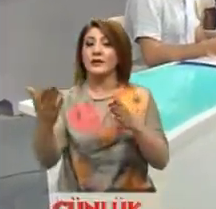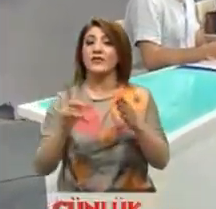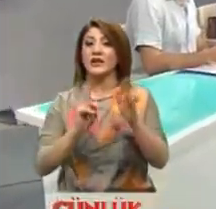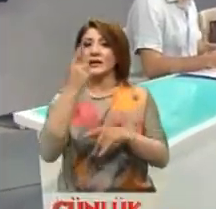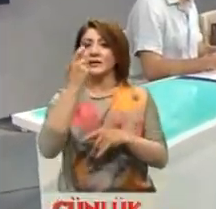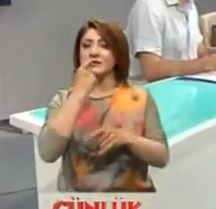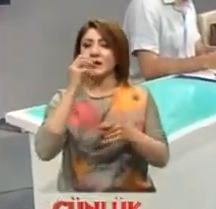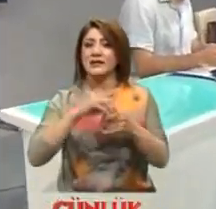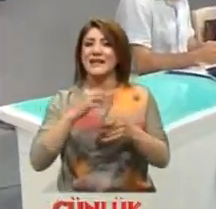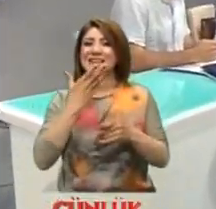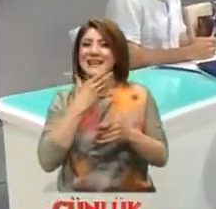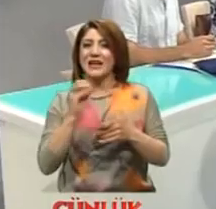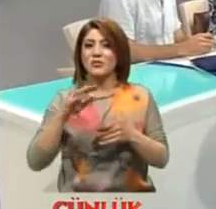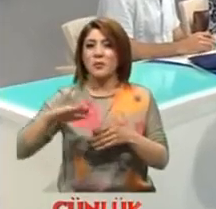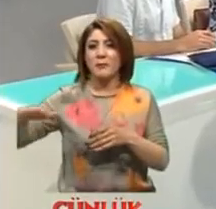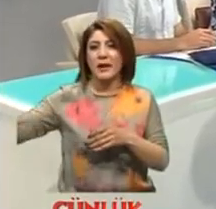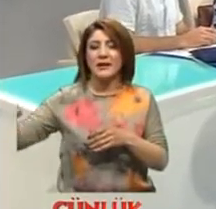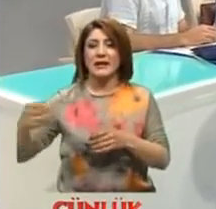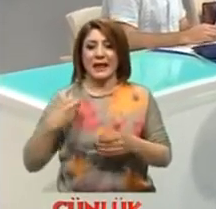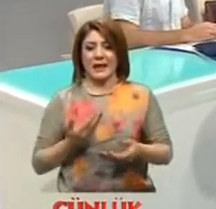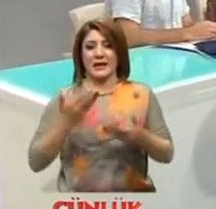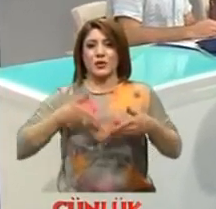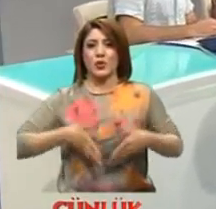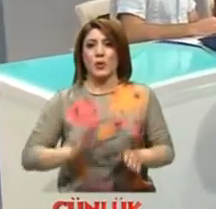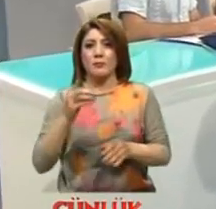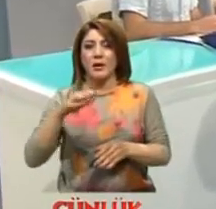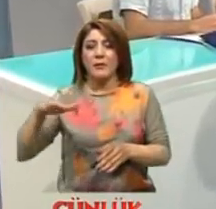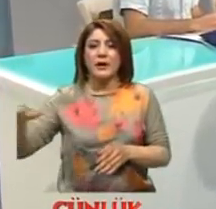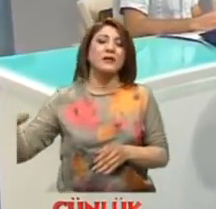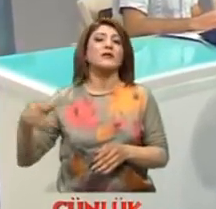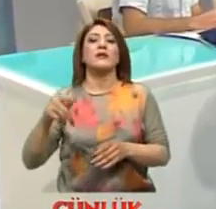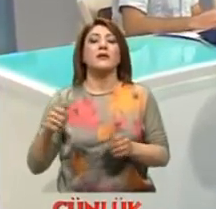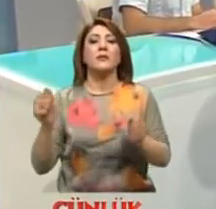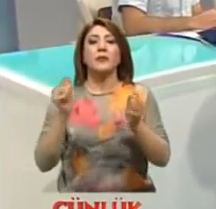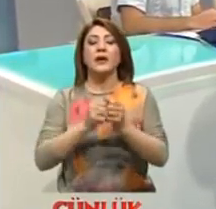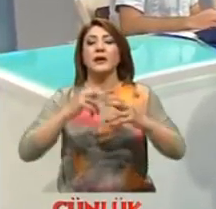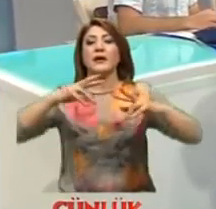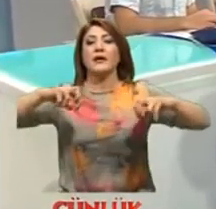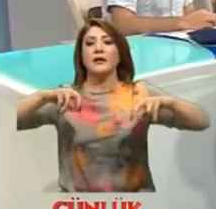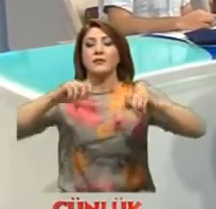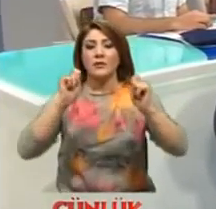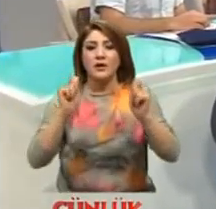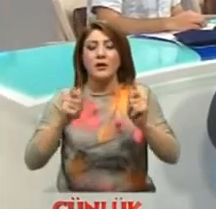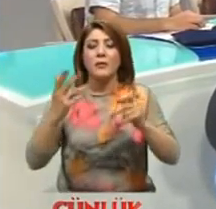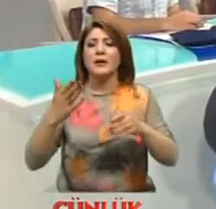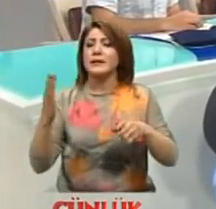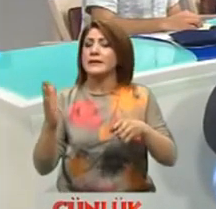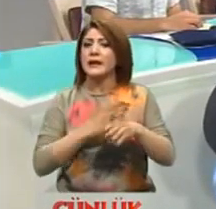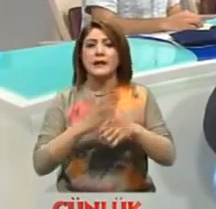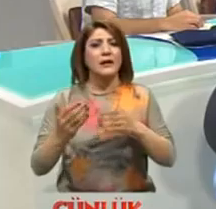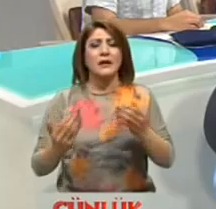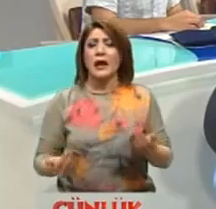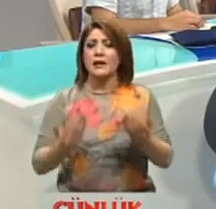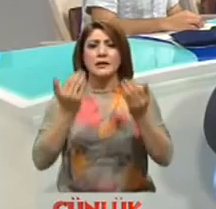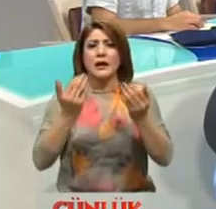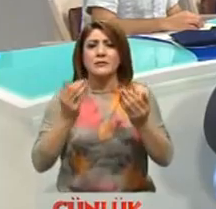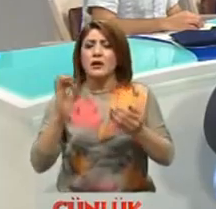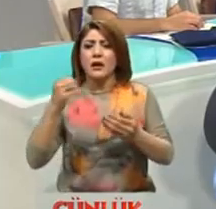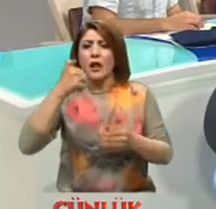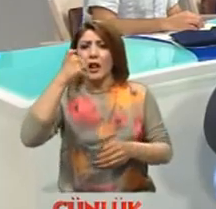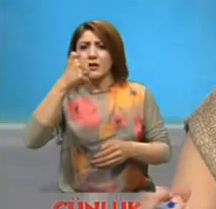ilk yılındaki genç bebeklerle, yani erken dönemdeki bebeklerle dil edinimiyle ilgili araştırma yapmak. Neden peki erken dönem? Yaş